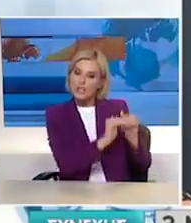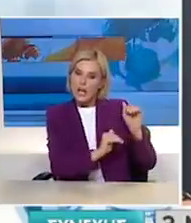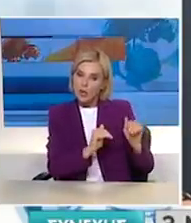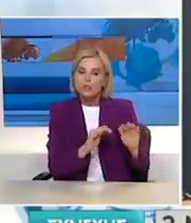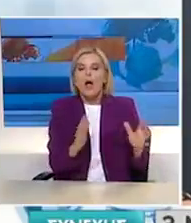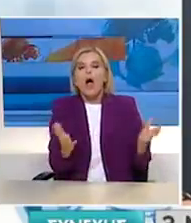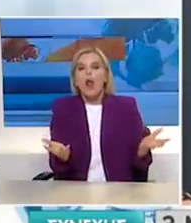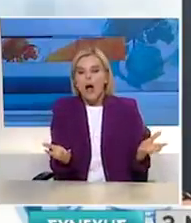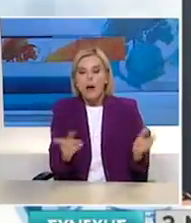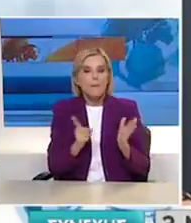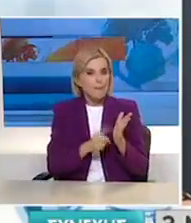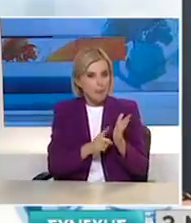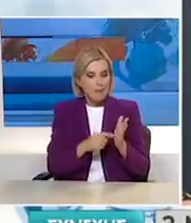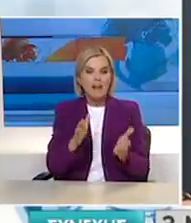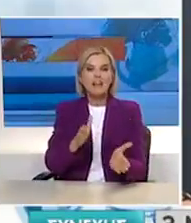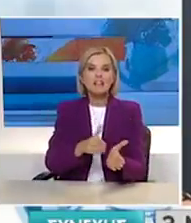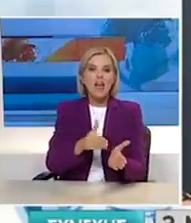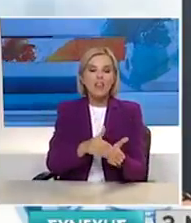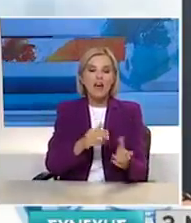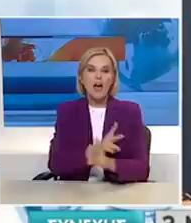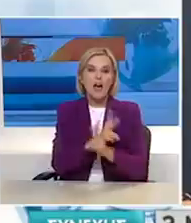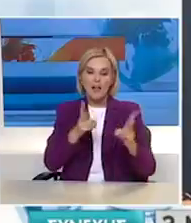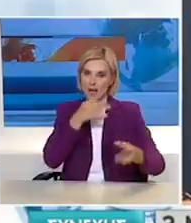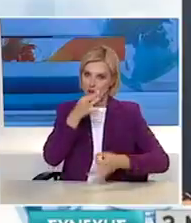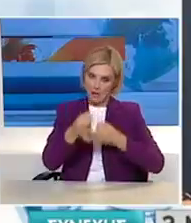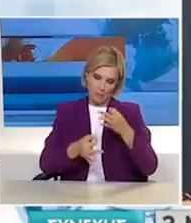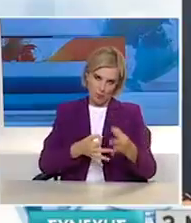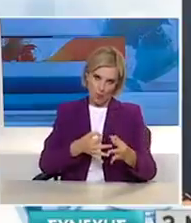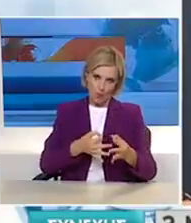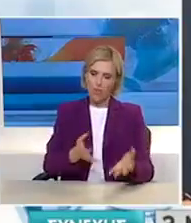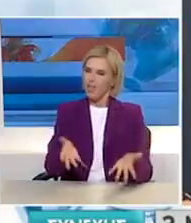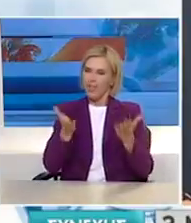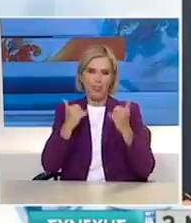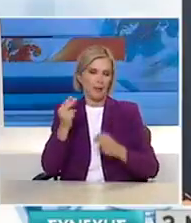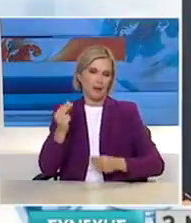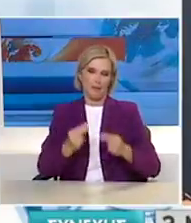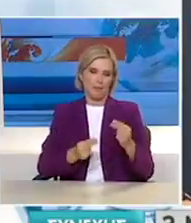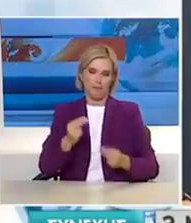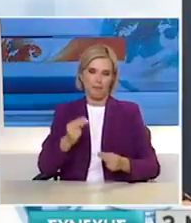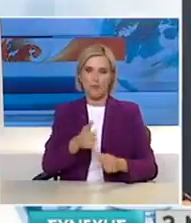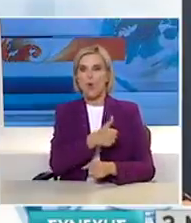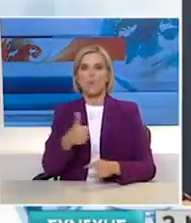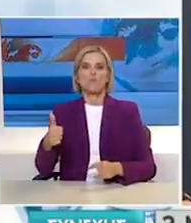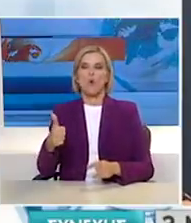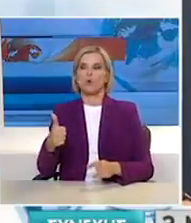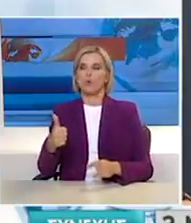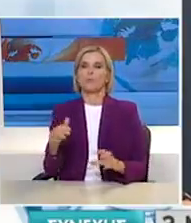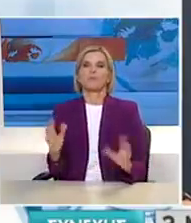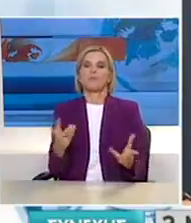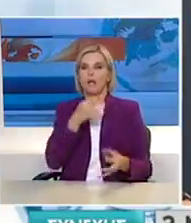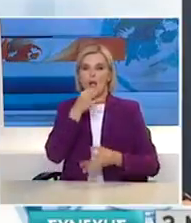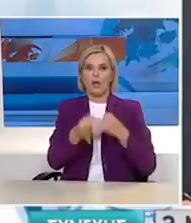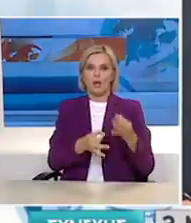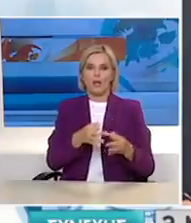δημοσιογράφου. Όμως θα πρέπει να ξεκαθαριστεί ότι δεν υπάρχει μία μονοσήμαντη προσέγγιση